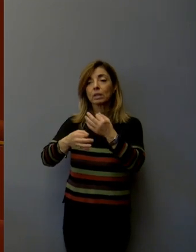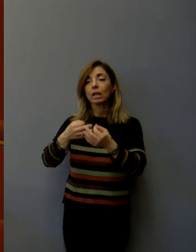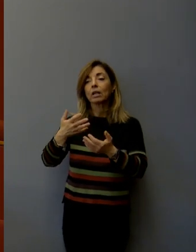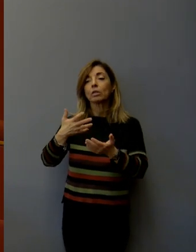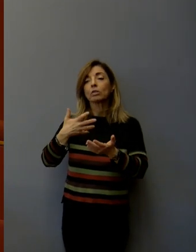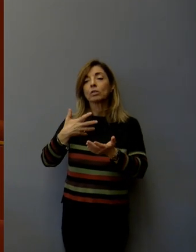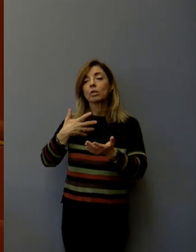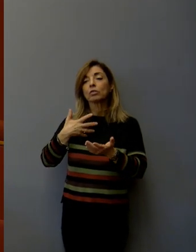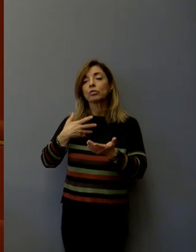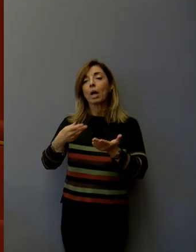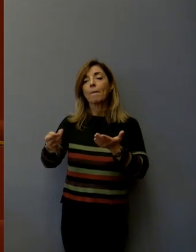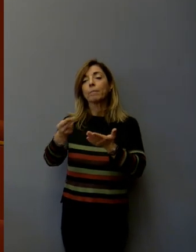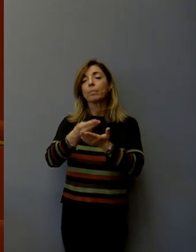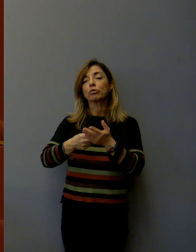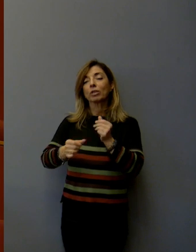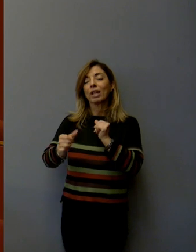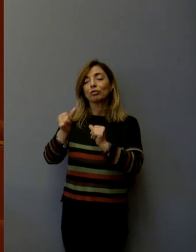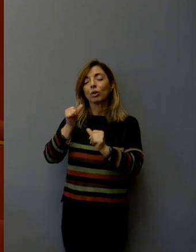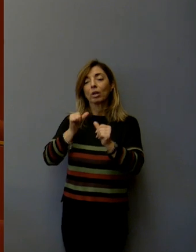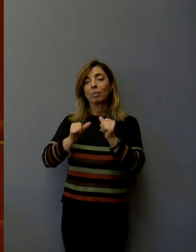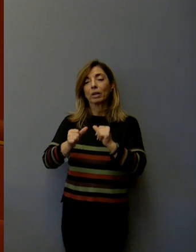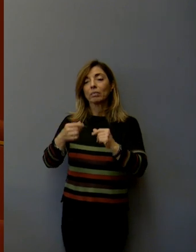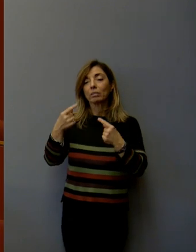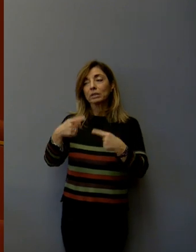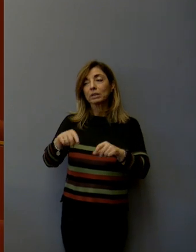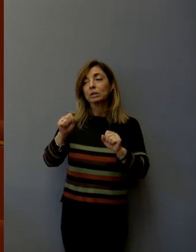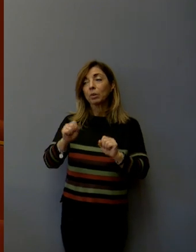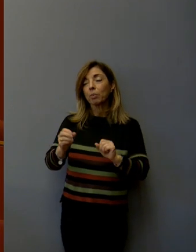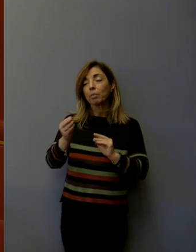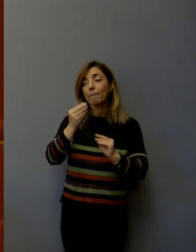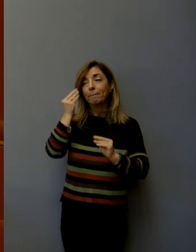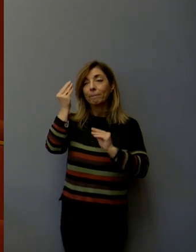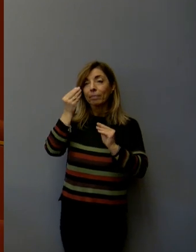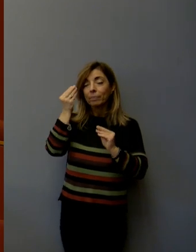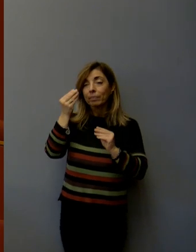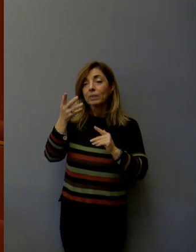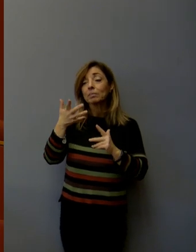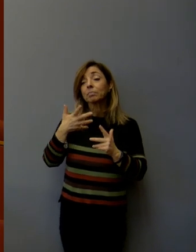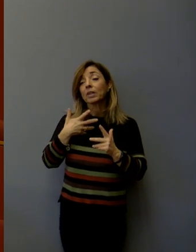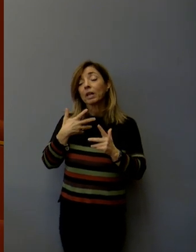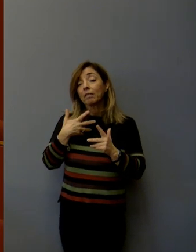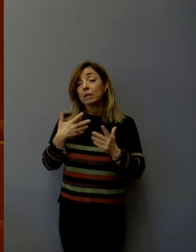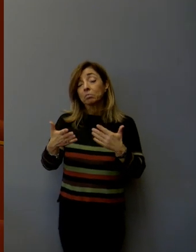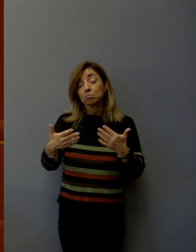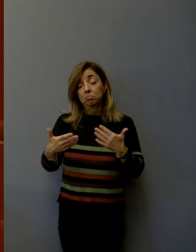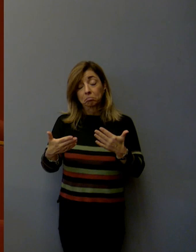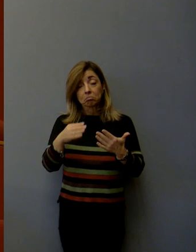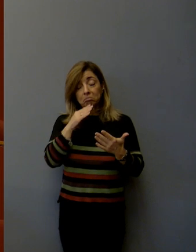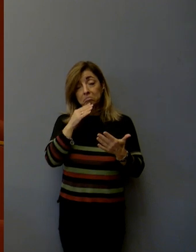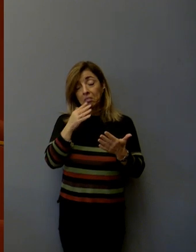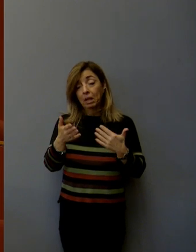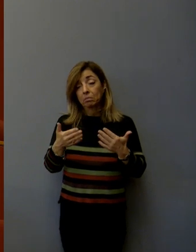preliminare e che quindi si poteva immaginare di poter avere anche presto un